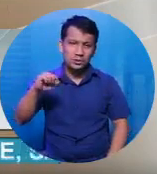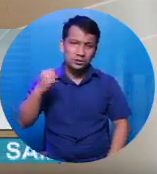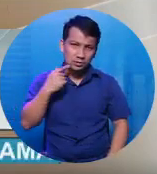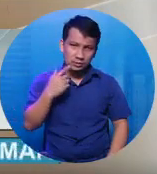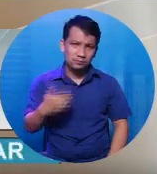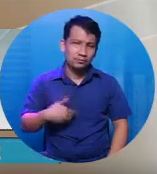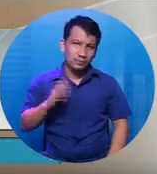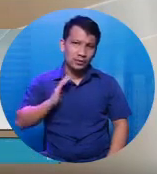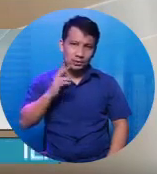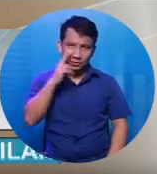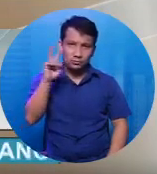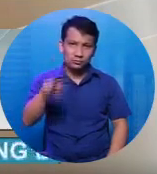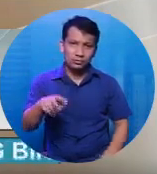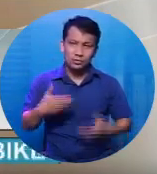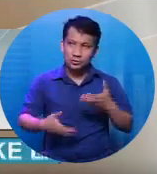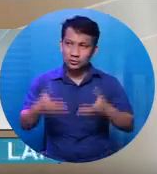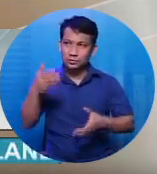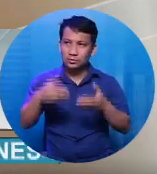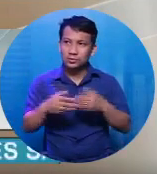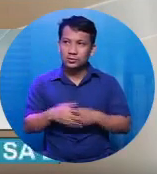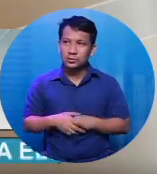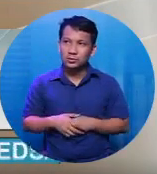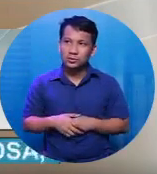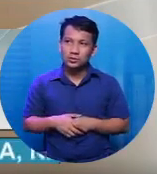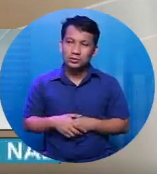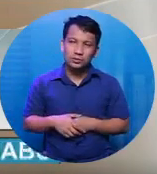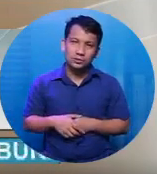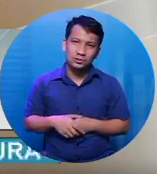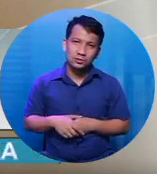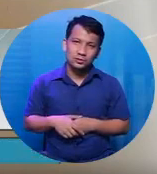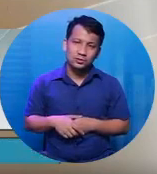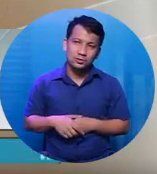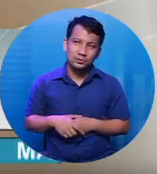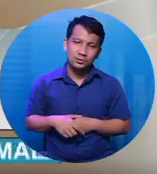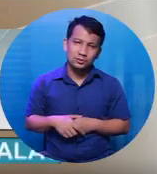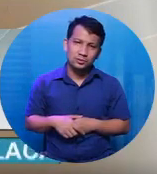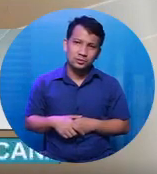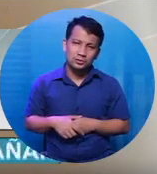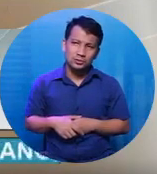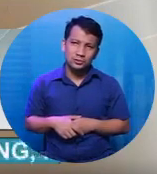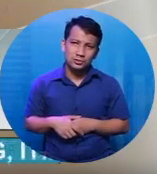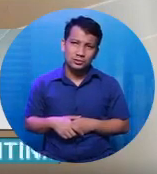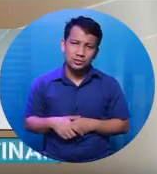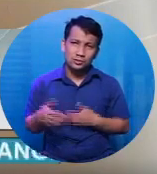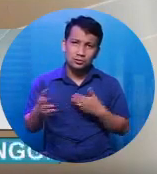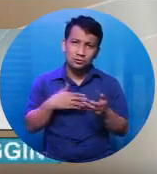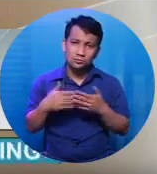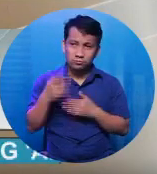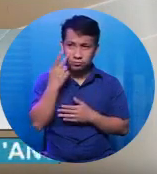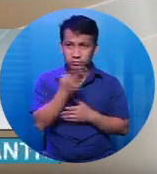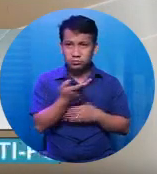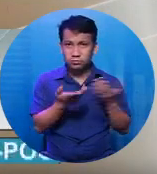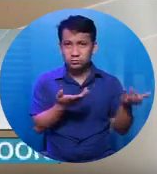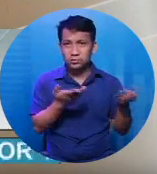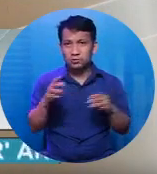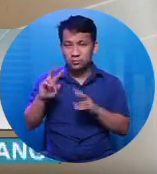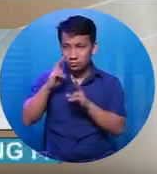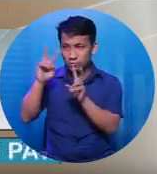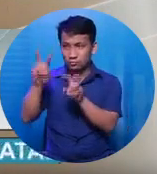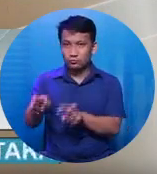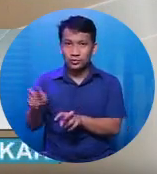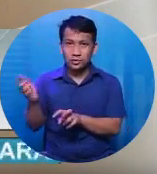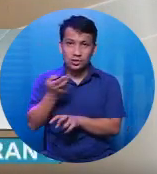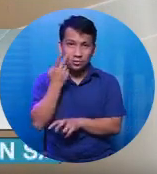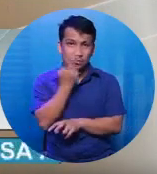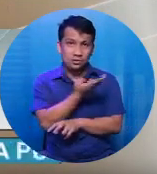Yes, sir. Willing sila. Okay. Sir Alexis. Ano po, sir? Paano yan? Magtitistigo ra po yung